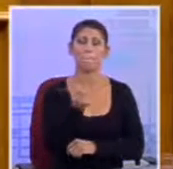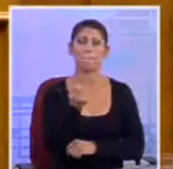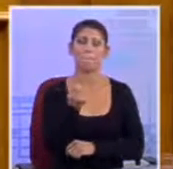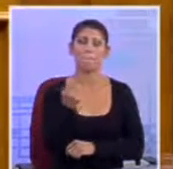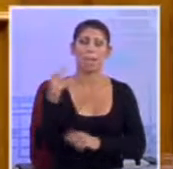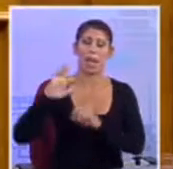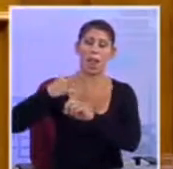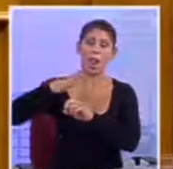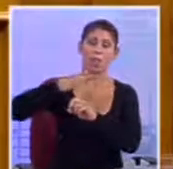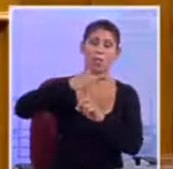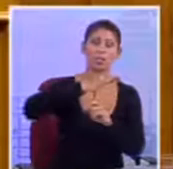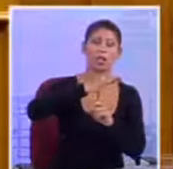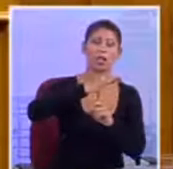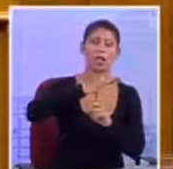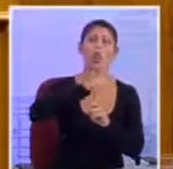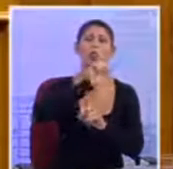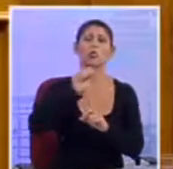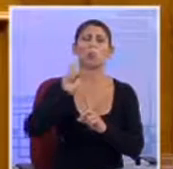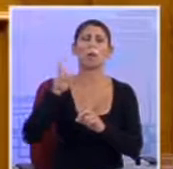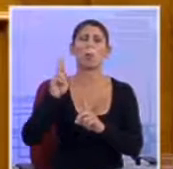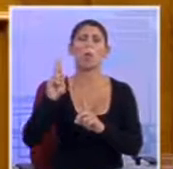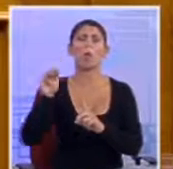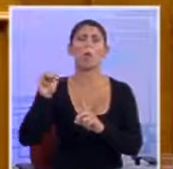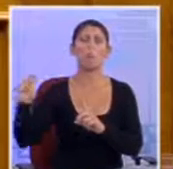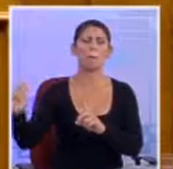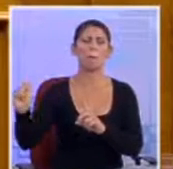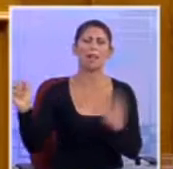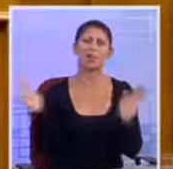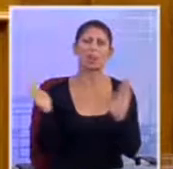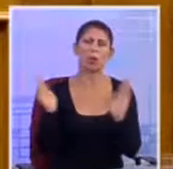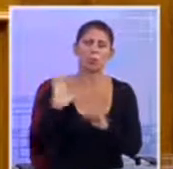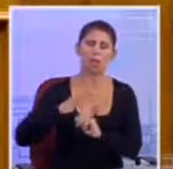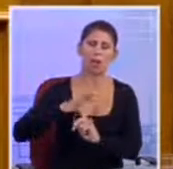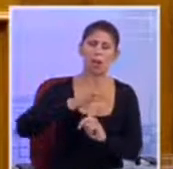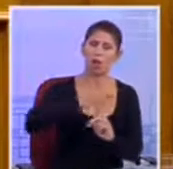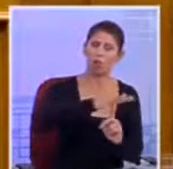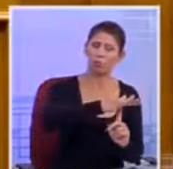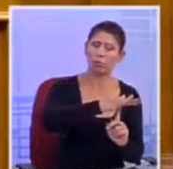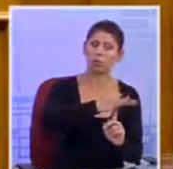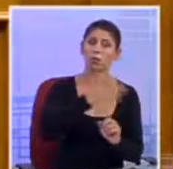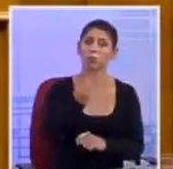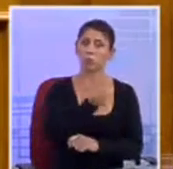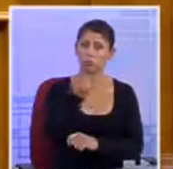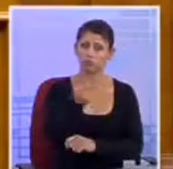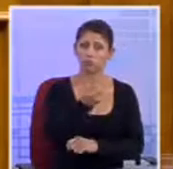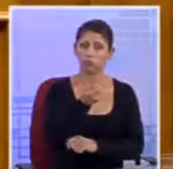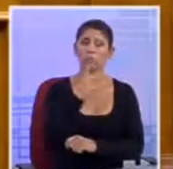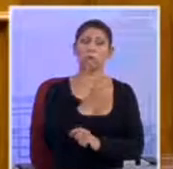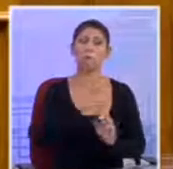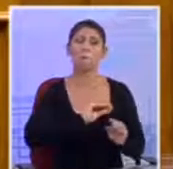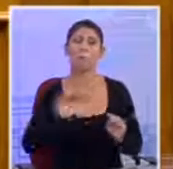τα δύο ελικόπτερα Super Puma και τα τρία μικρότερα ελικόπτερα BK του πυροσβεστικού σώματος στο σύστημα